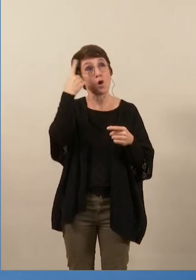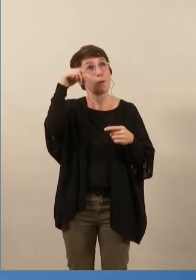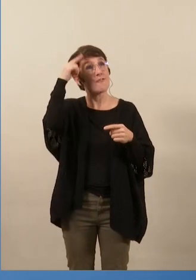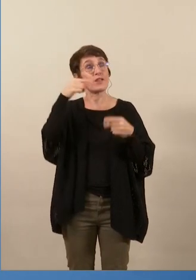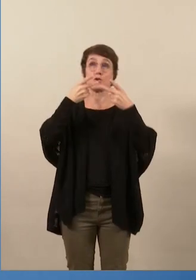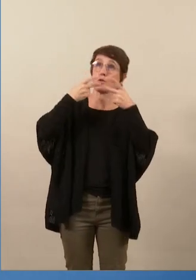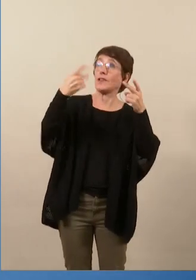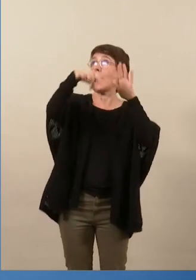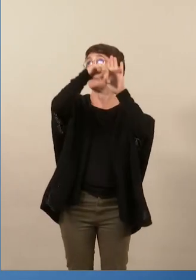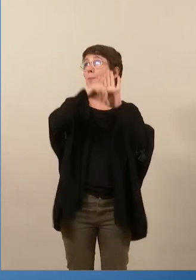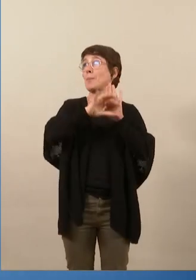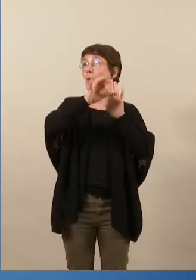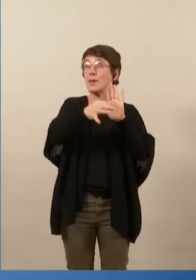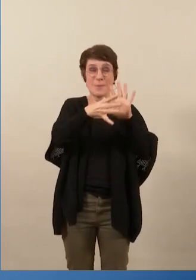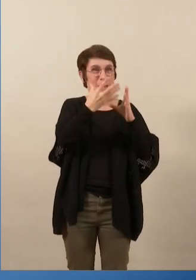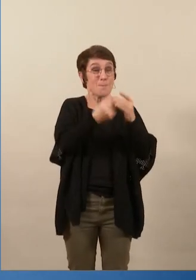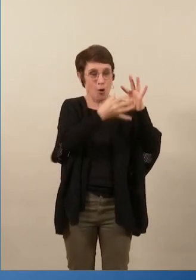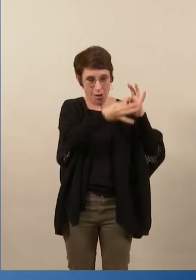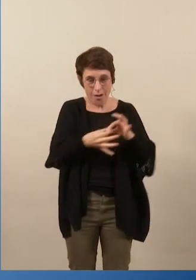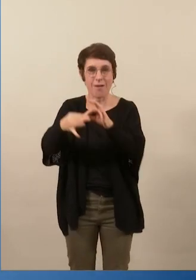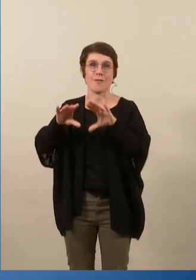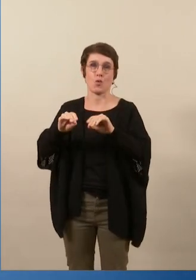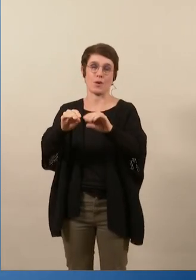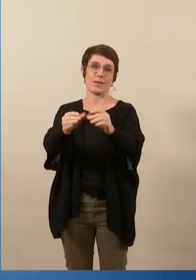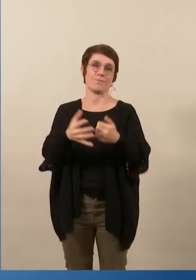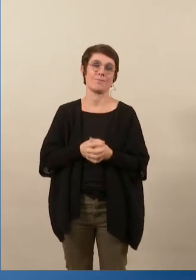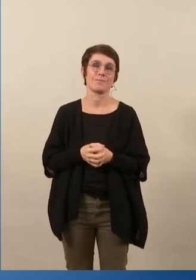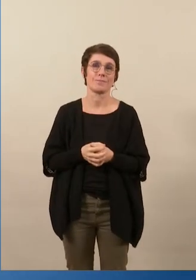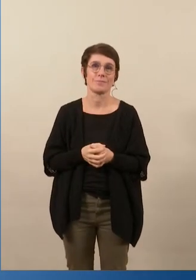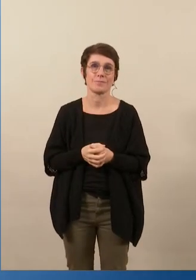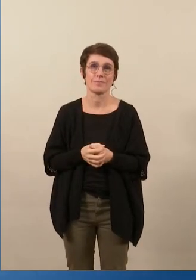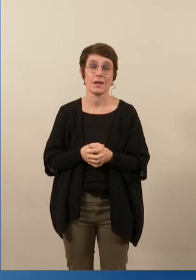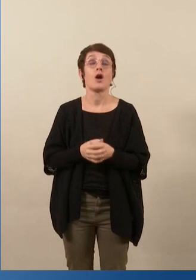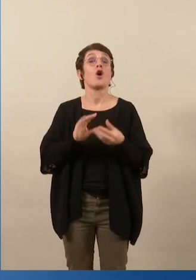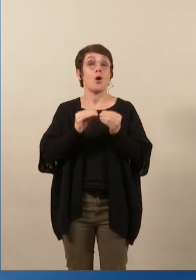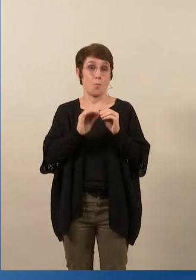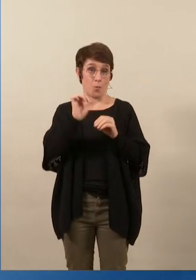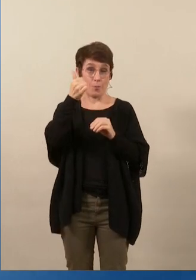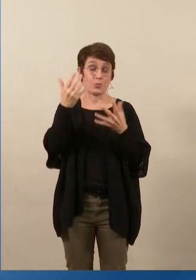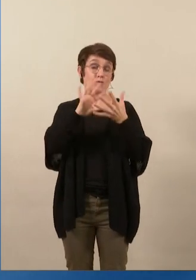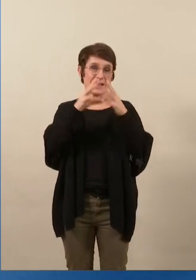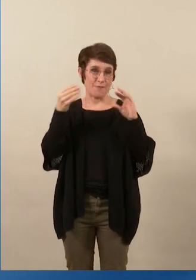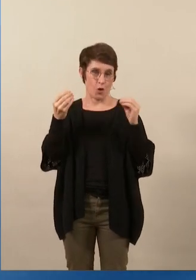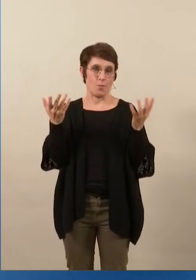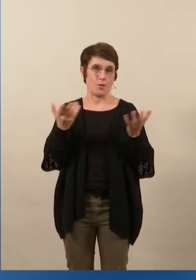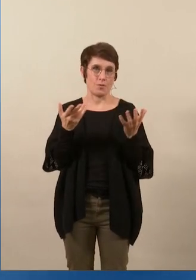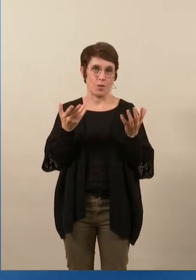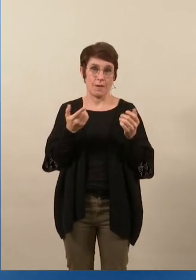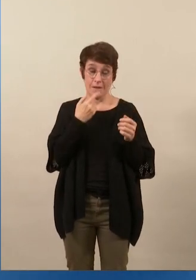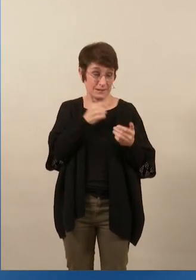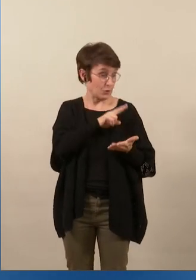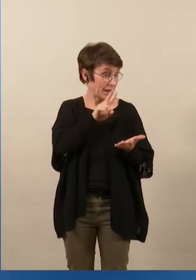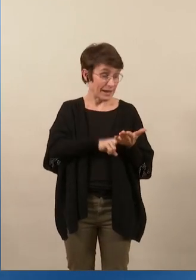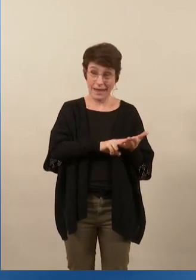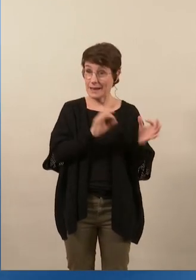pas accollés à la réalité du territoire c'est d'abord un problème de forme tant qu'elle ne partent pas des réalités les